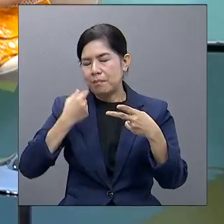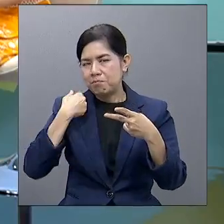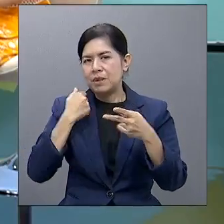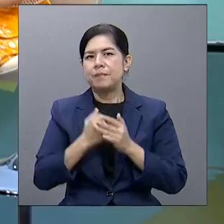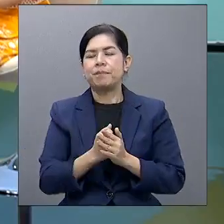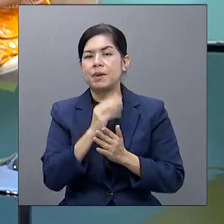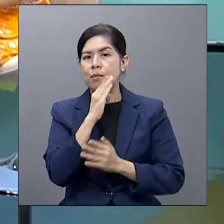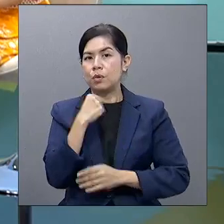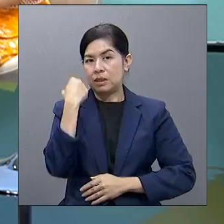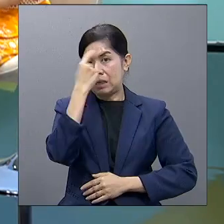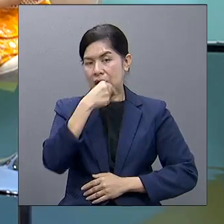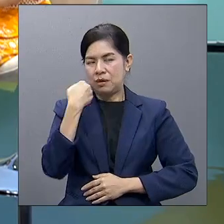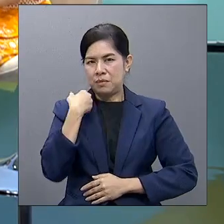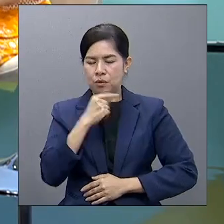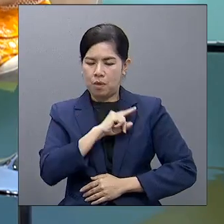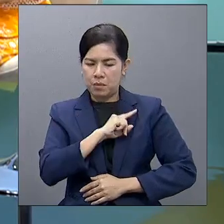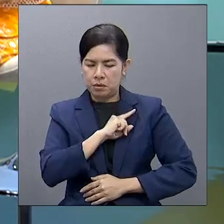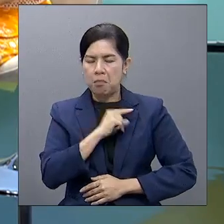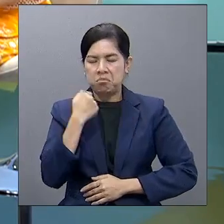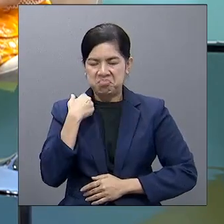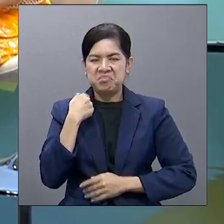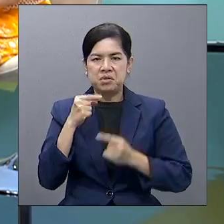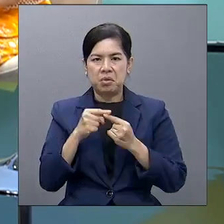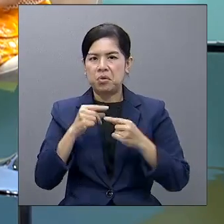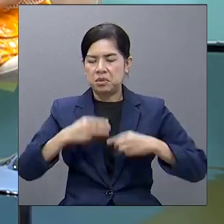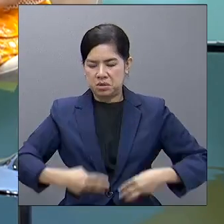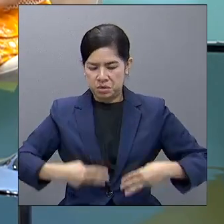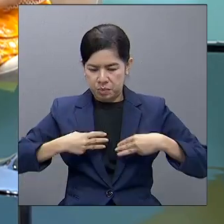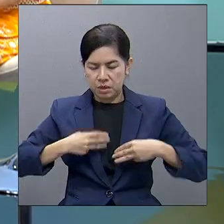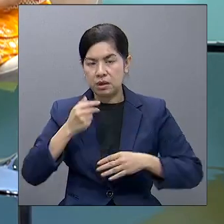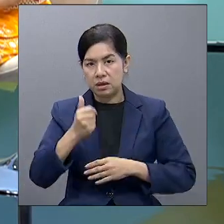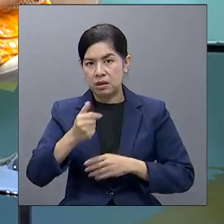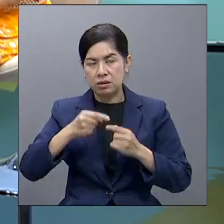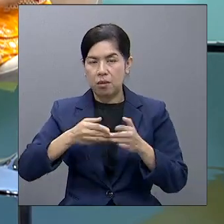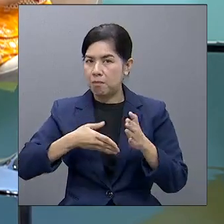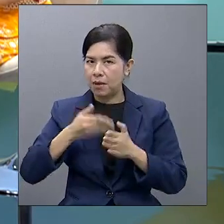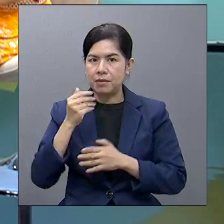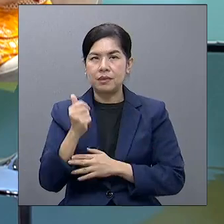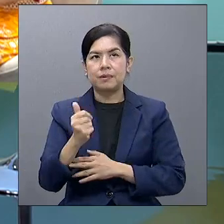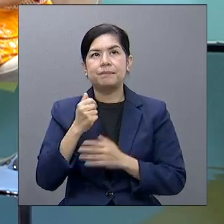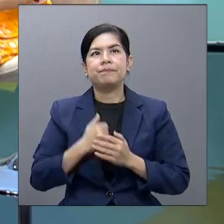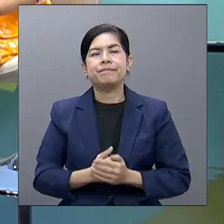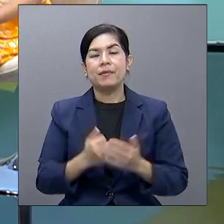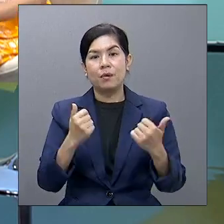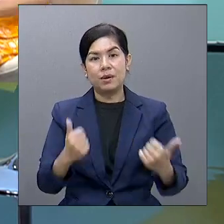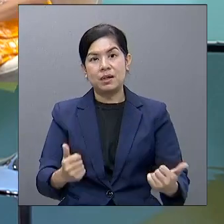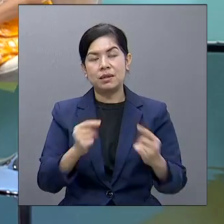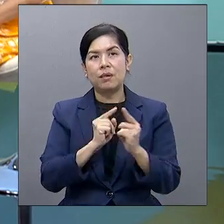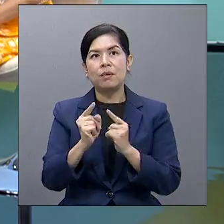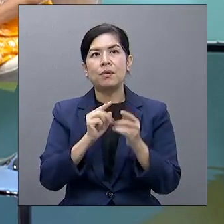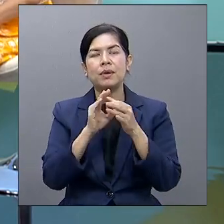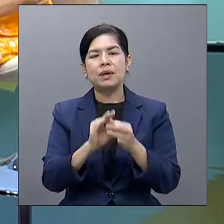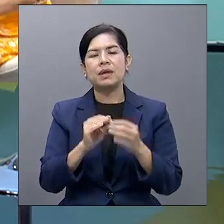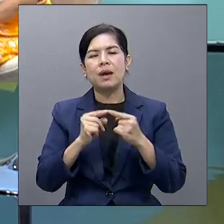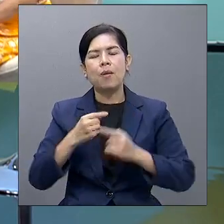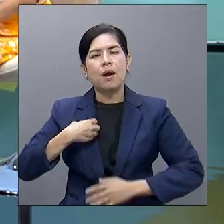ที่มีวินัยส่วนมากก็จะประสบความสำเร็จหรือว่าทำอะไรในชีวิตเนี่ยก็จะเป็นอย่างหวังนะครับอ่ะวันนี้เรามาพูดถึงผ้า